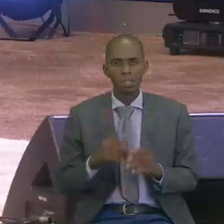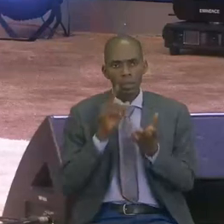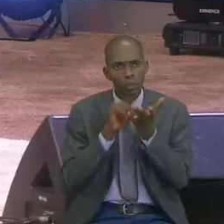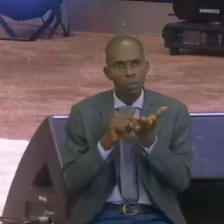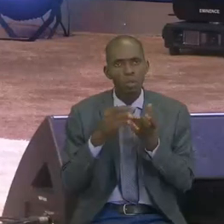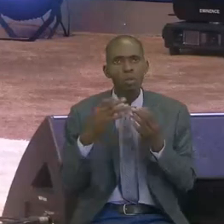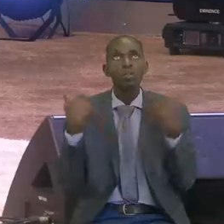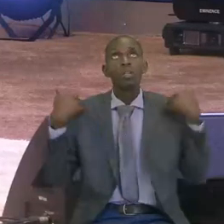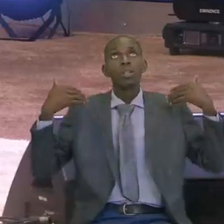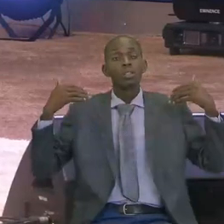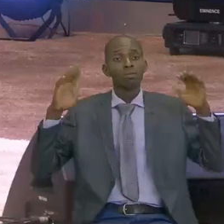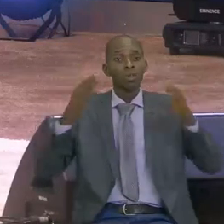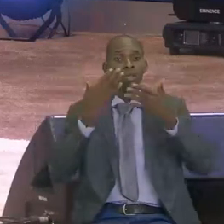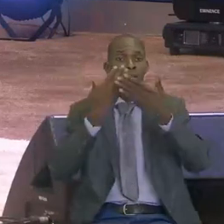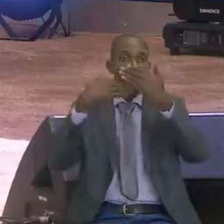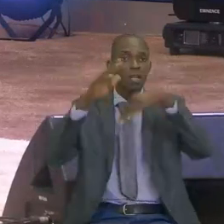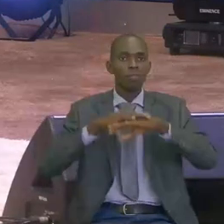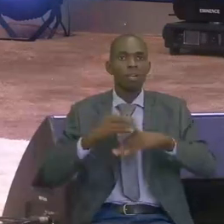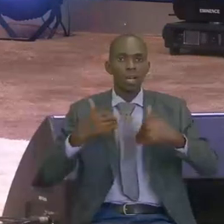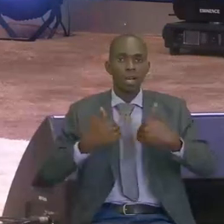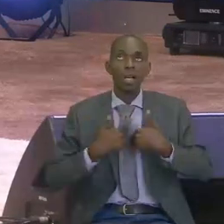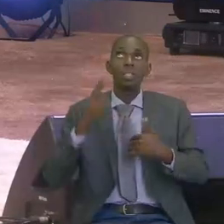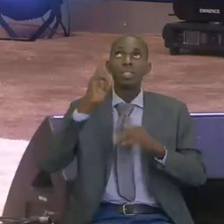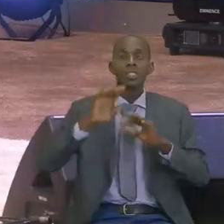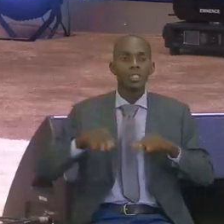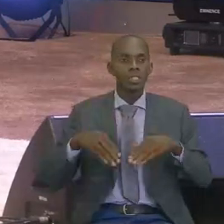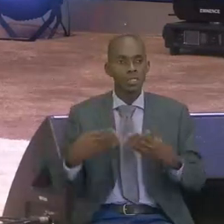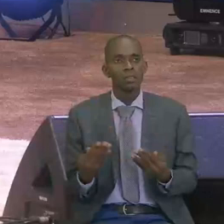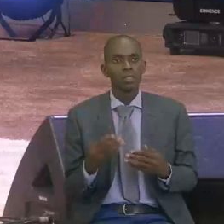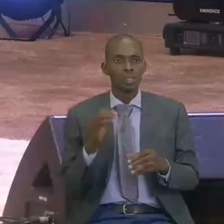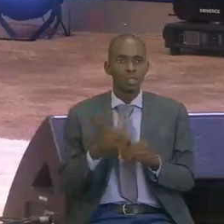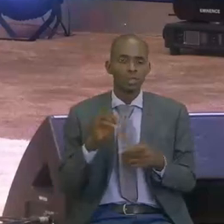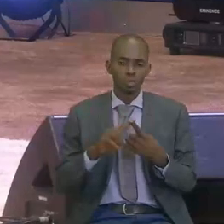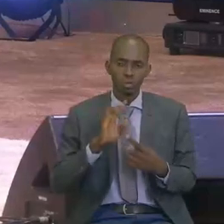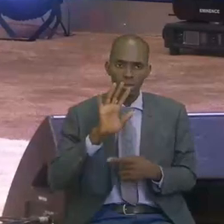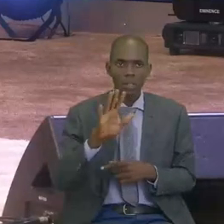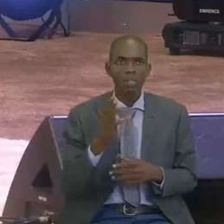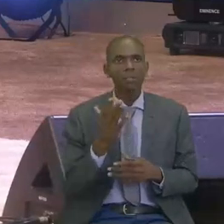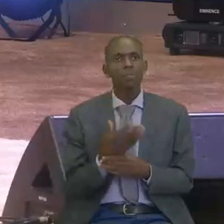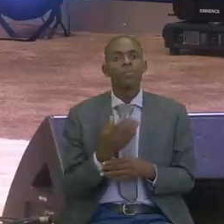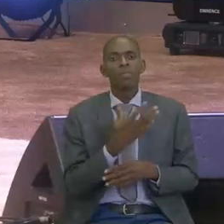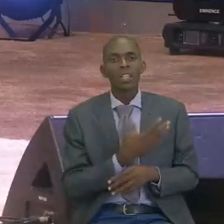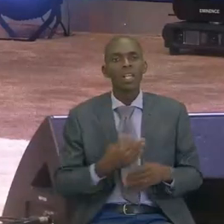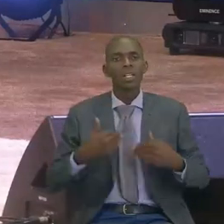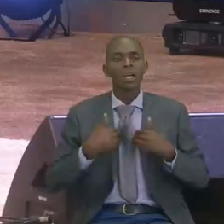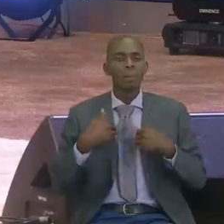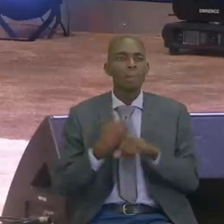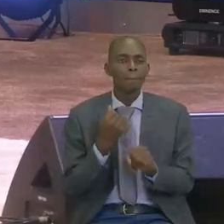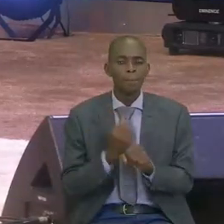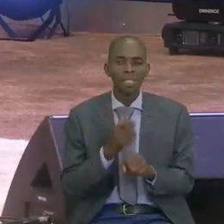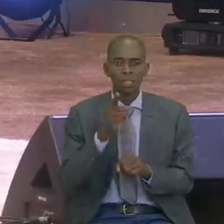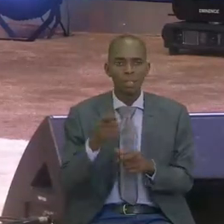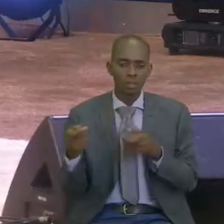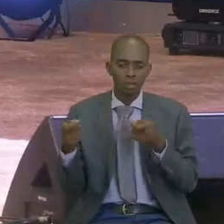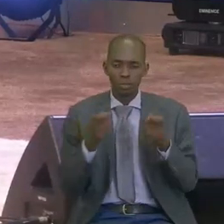et les oiseaux du ciel. Et il, le Dieu des cieux, lui, il t'a fait dominer sur eux tous. C'est